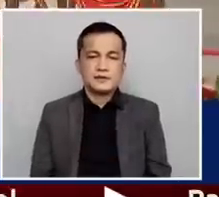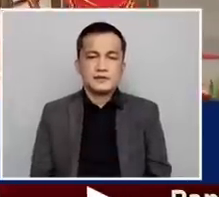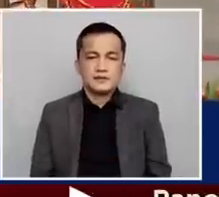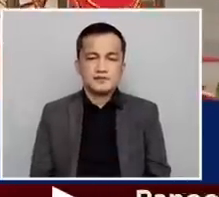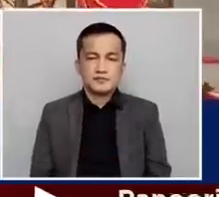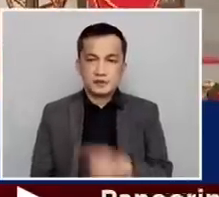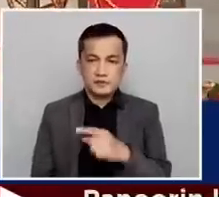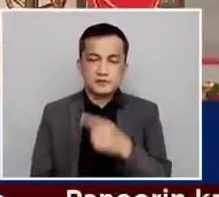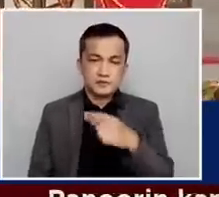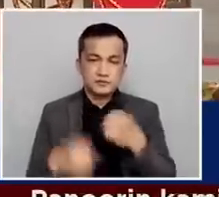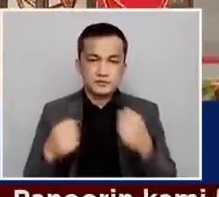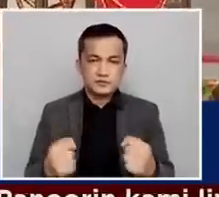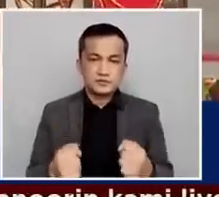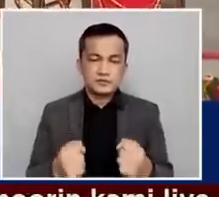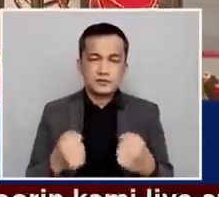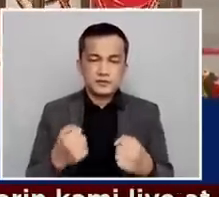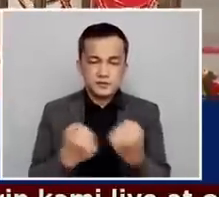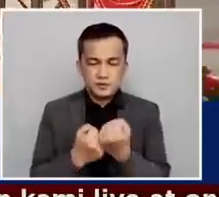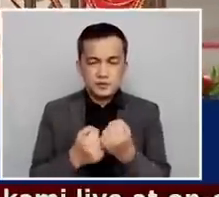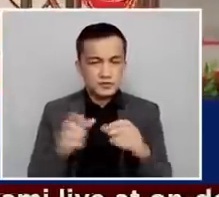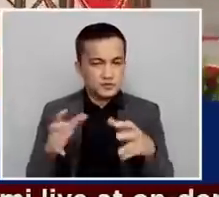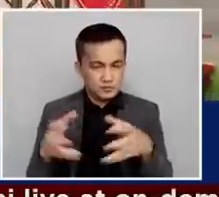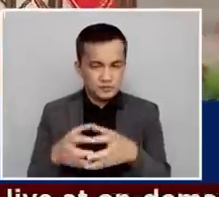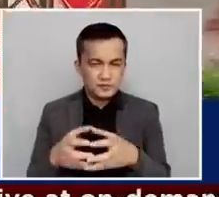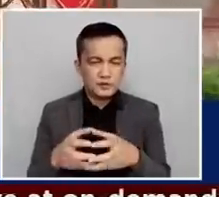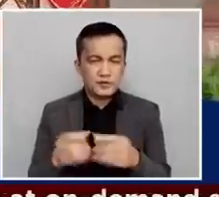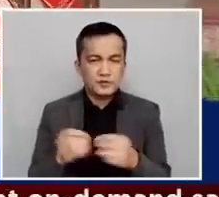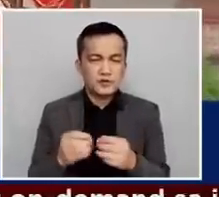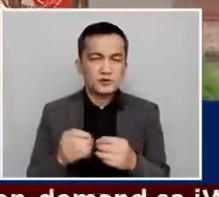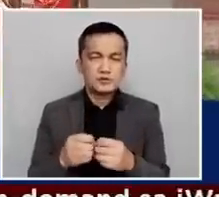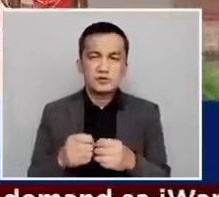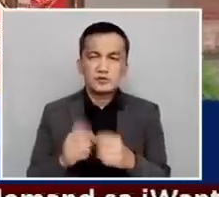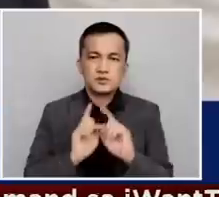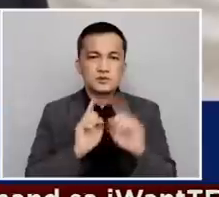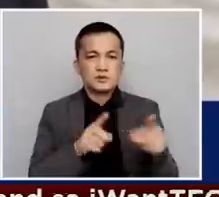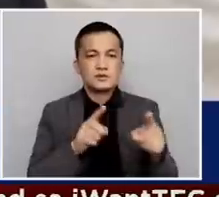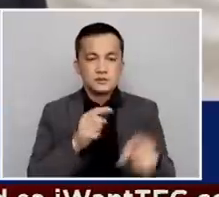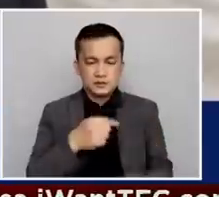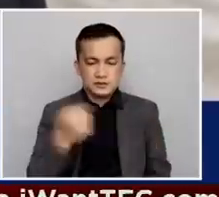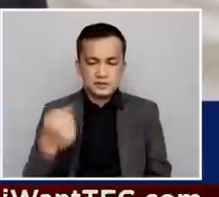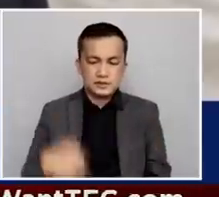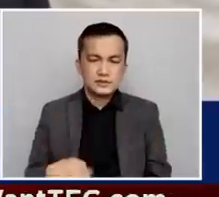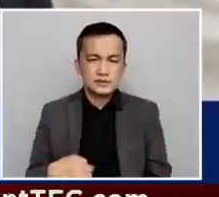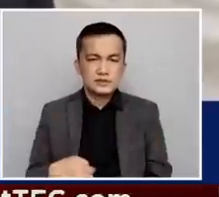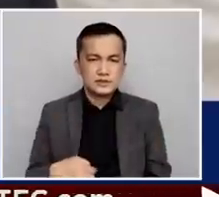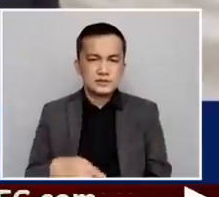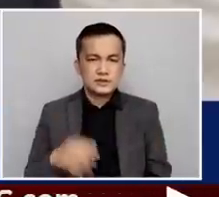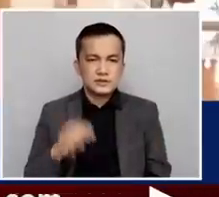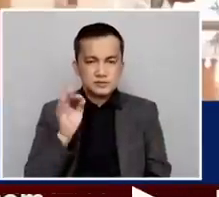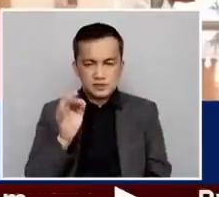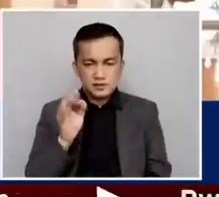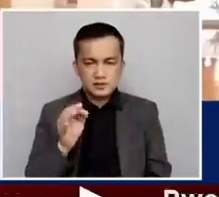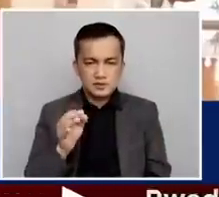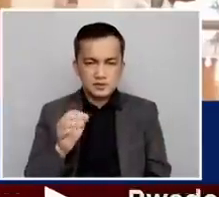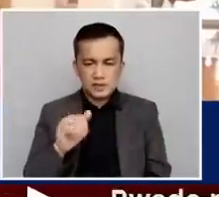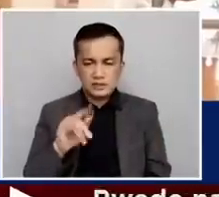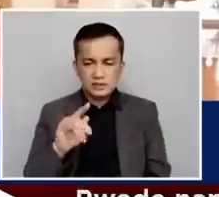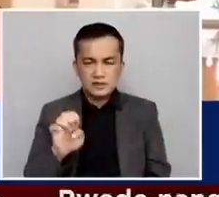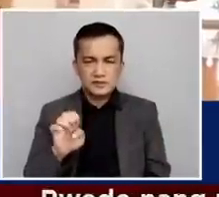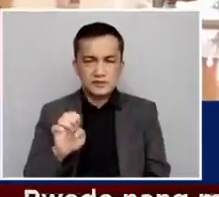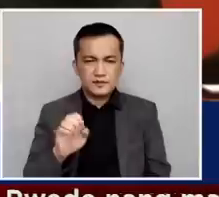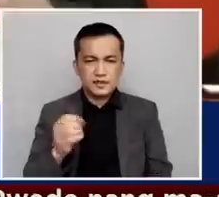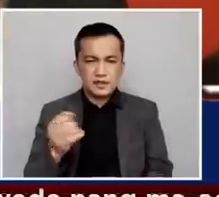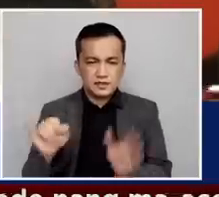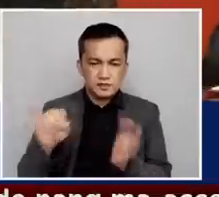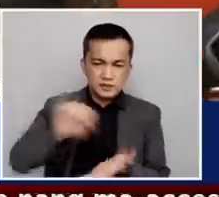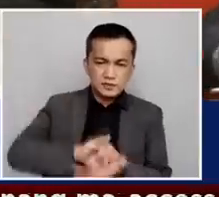Anya, sa matatag na suporta ng grupo, lalo na nung pumunta siya sa China, nasa 9 na po na ang active investment deals